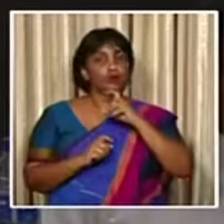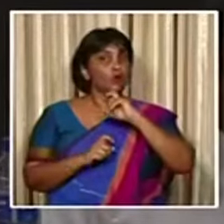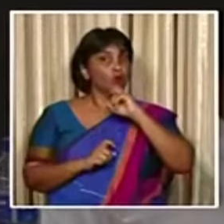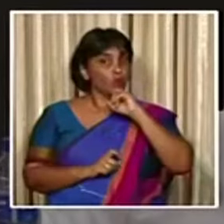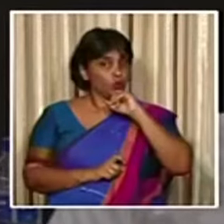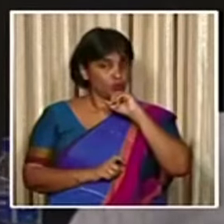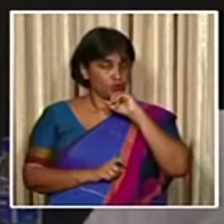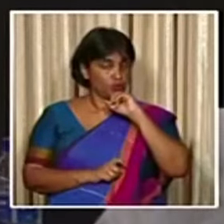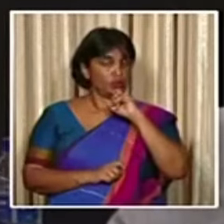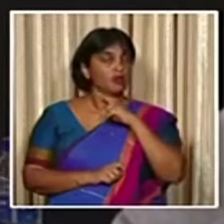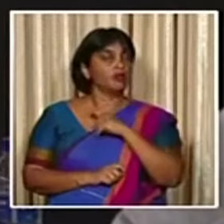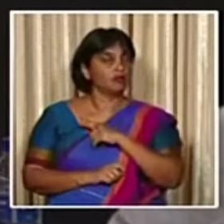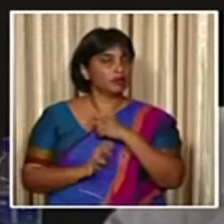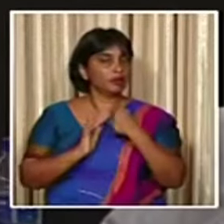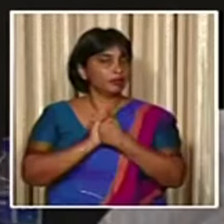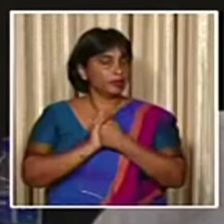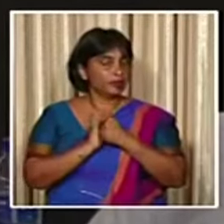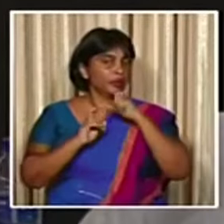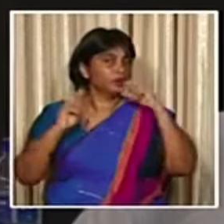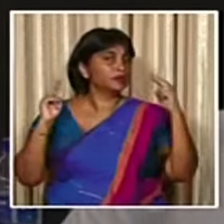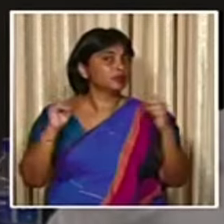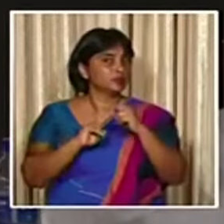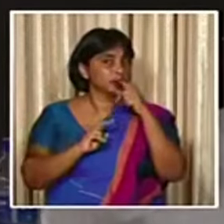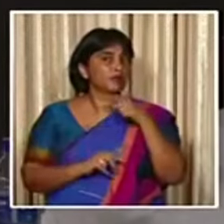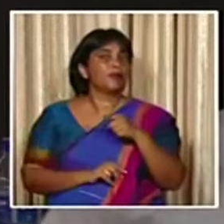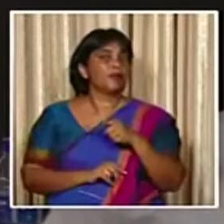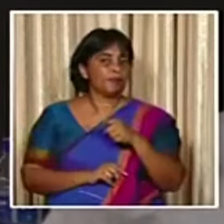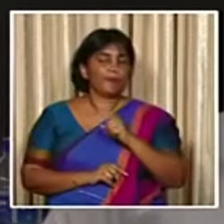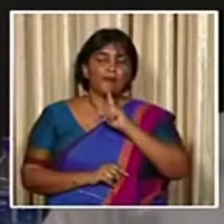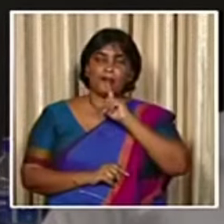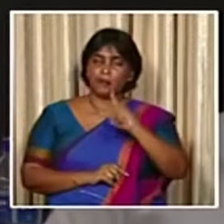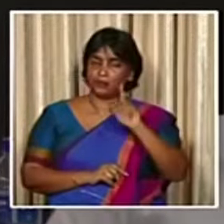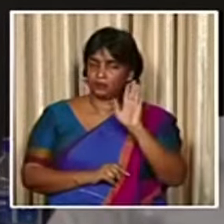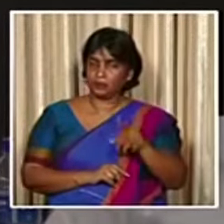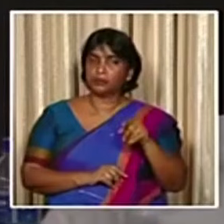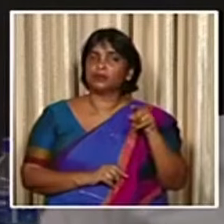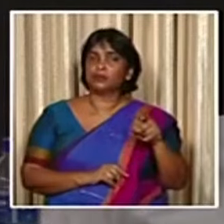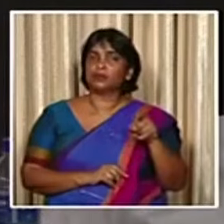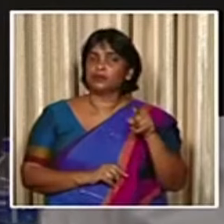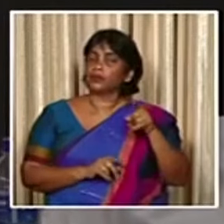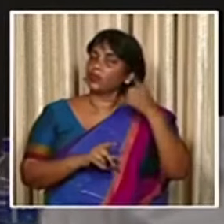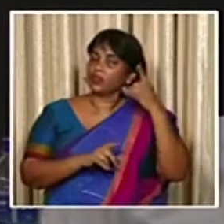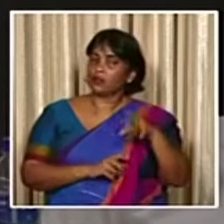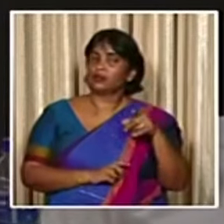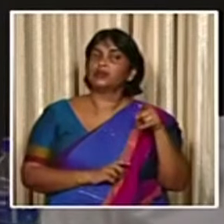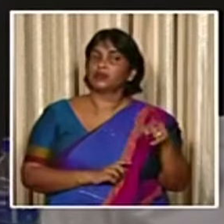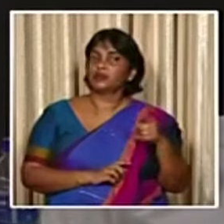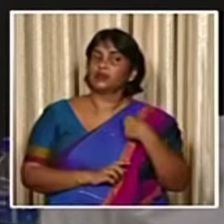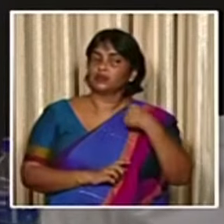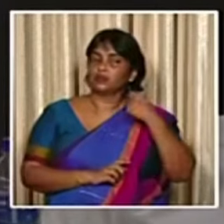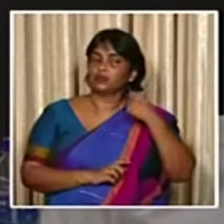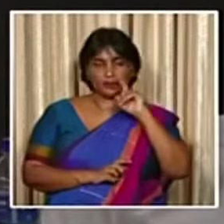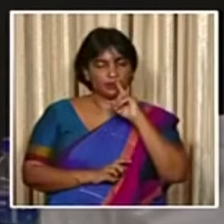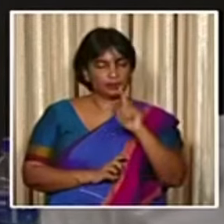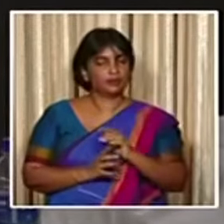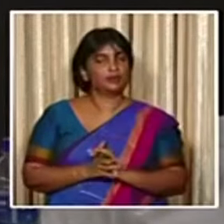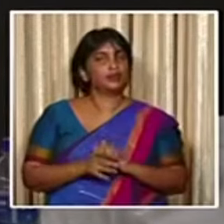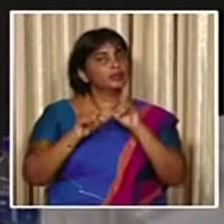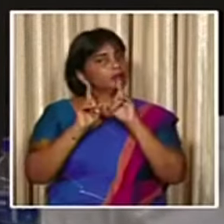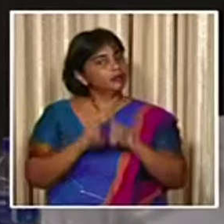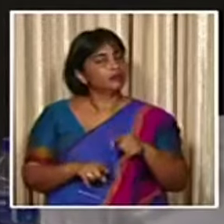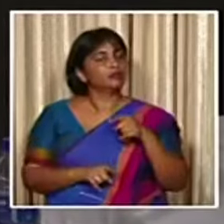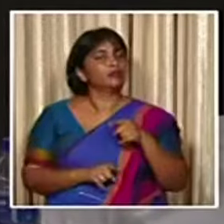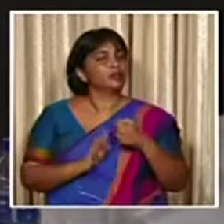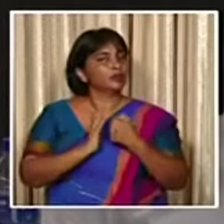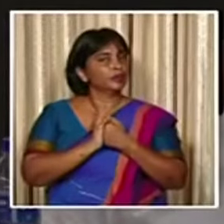සුප්‍රීම් මුසාවිය ගරු ශ්‍රේෂ්ඨ අධිකරණය නියෝගයක් දීලා තියෙනවා. ඒක නිසා අපි ඒක මතක් කර දෙනවා. ඒ